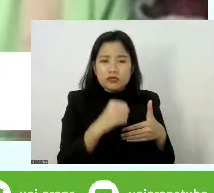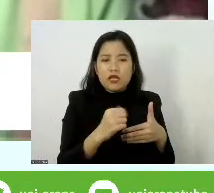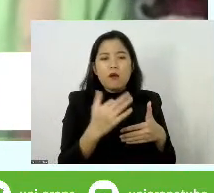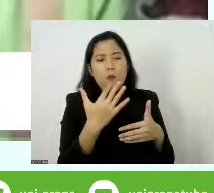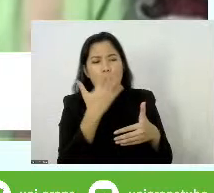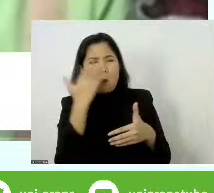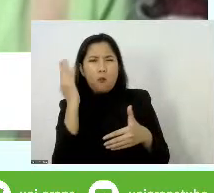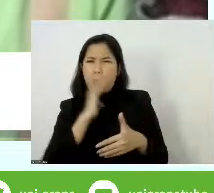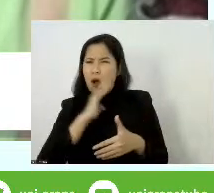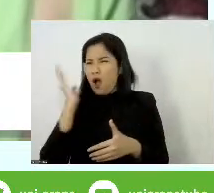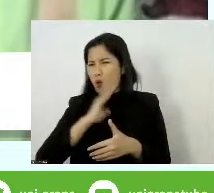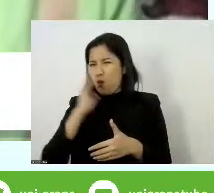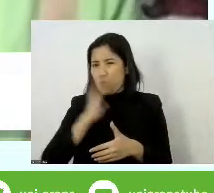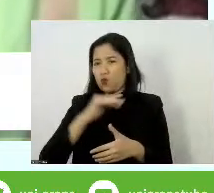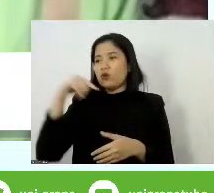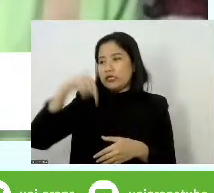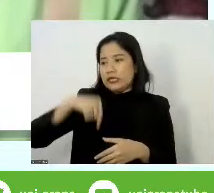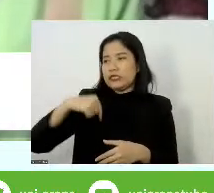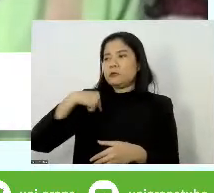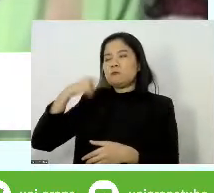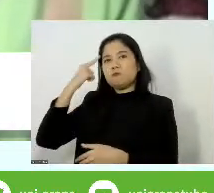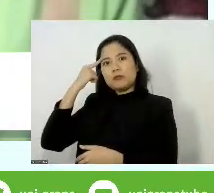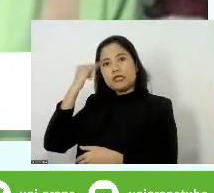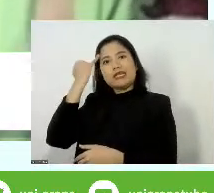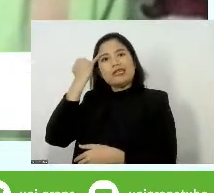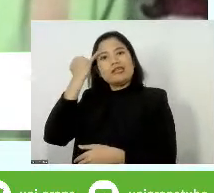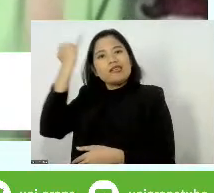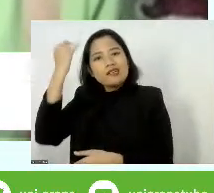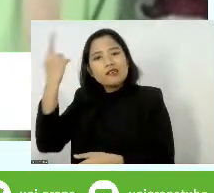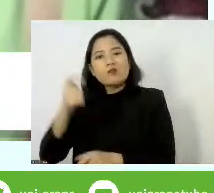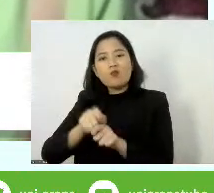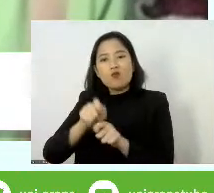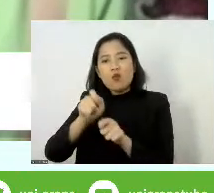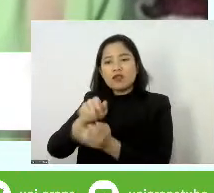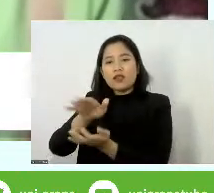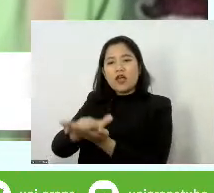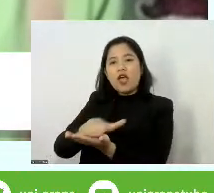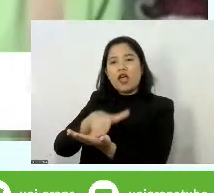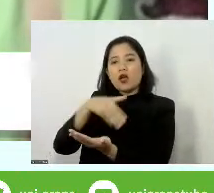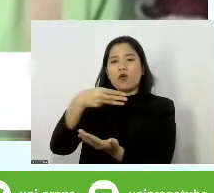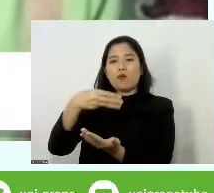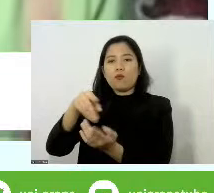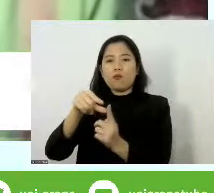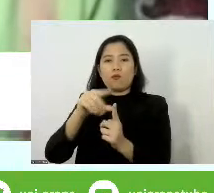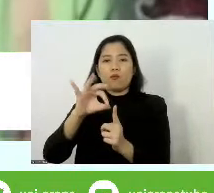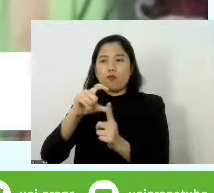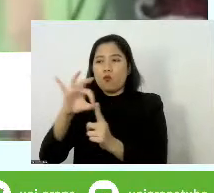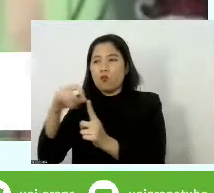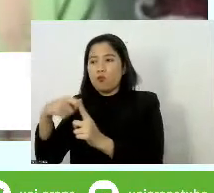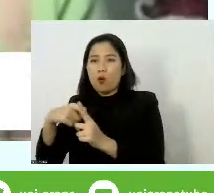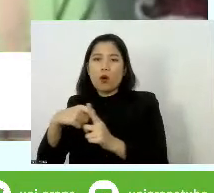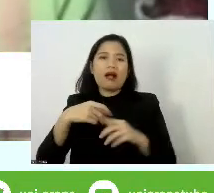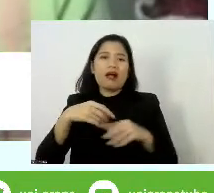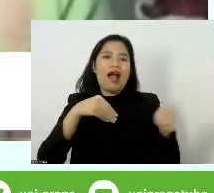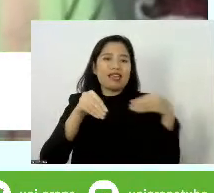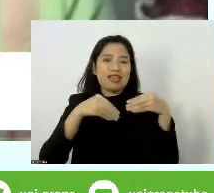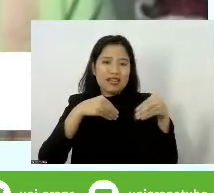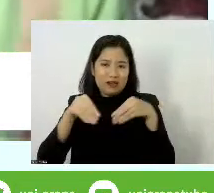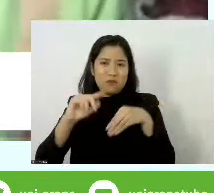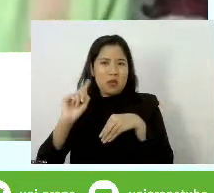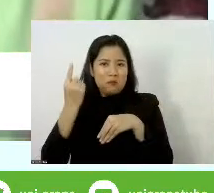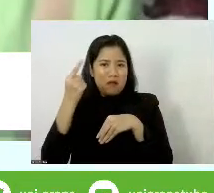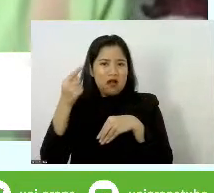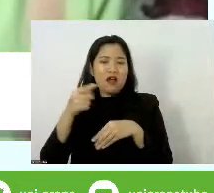hal tersebut kemudian cm membuat popok kain pertama saya dengan nama economicus dan alhamdulillah mendapat sambutan yang cukup baik pada saat